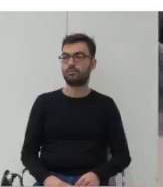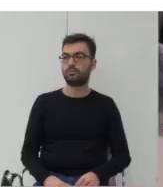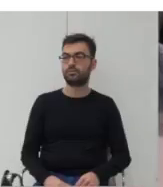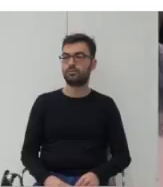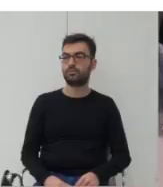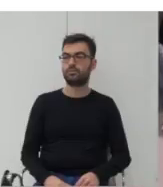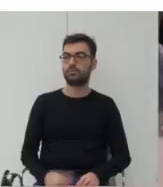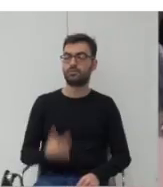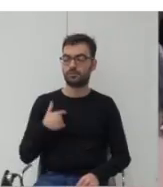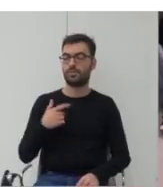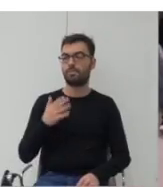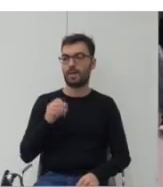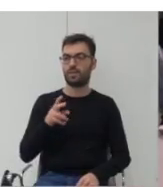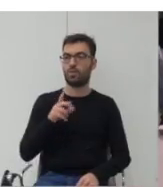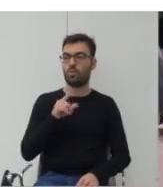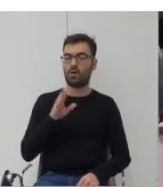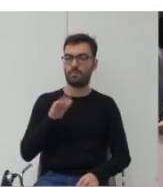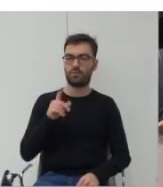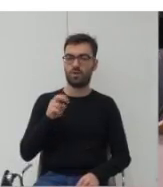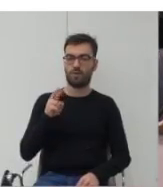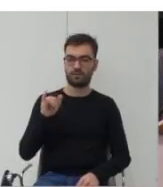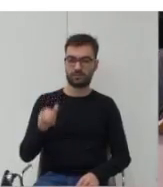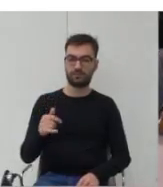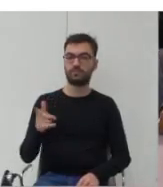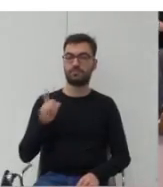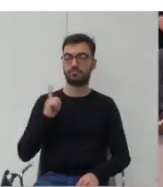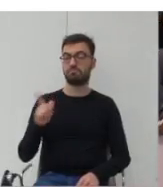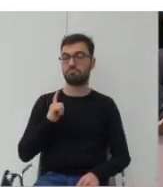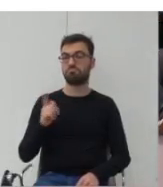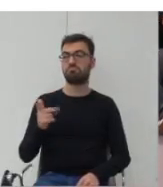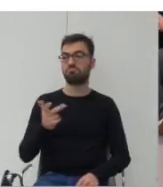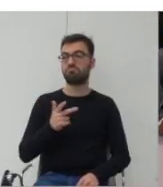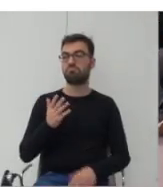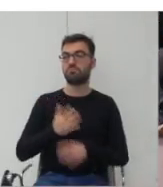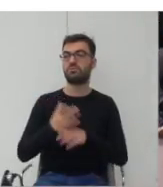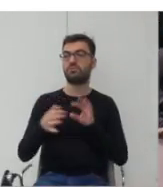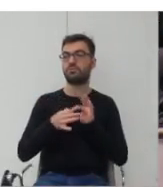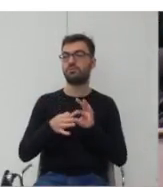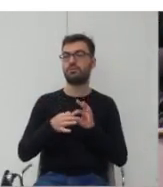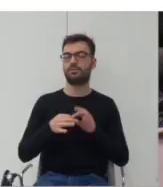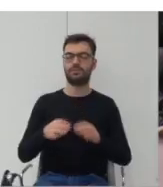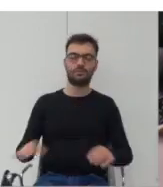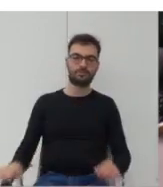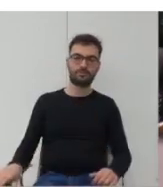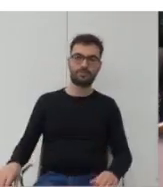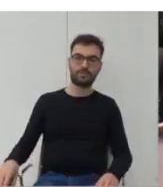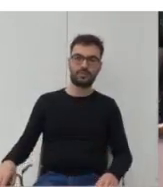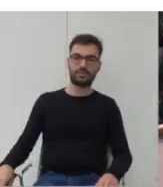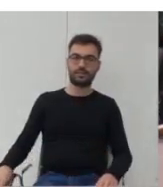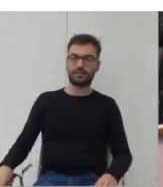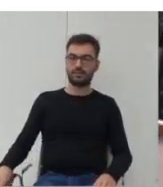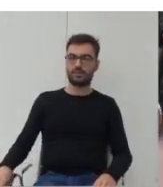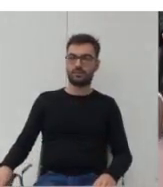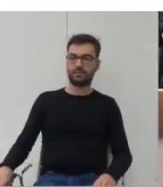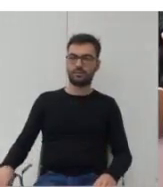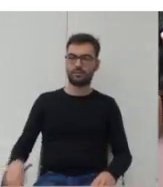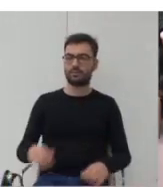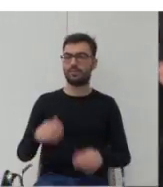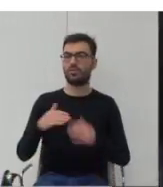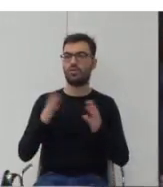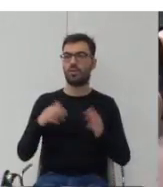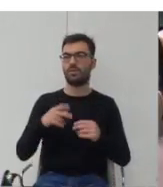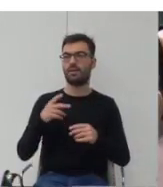Maciek Łebkowski. Jesteśmy związani od jakiegoś czasu już z osiedlem Jazdów, domkami fińskimi.